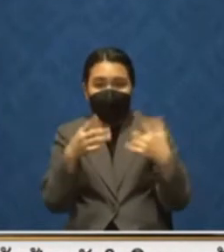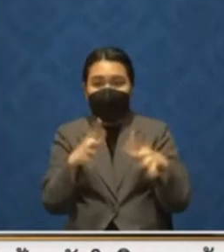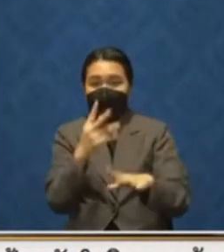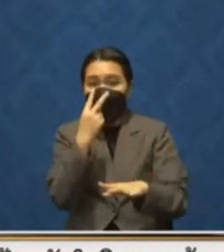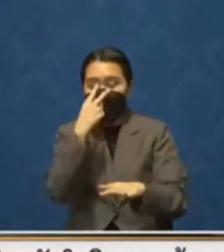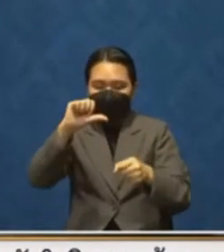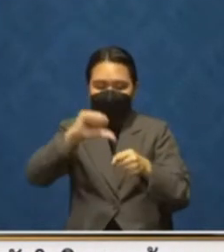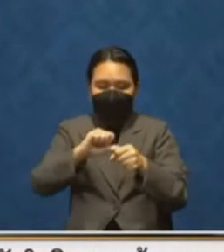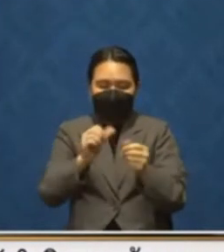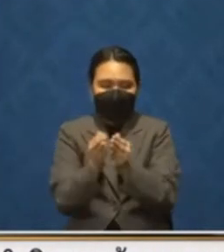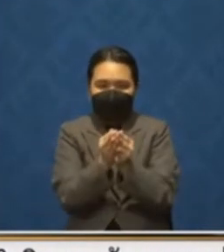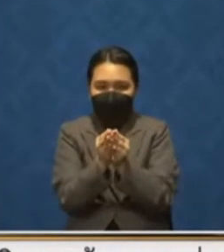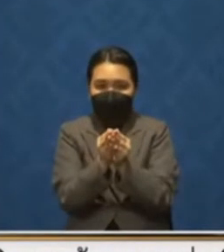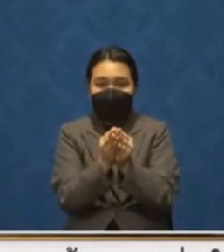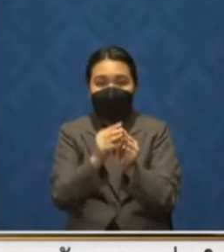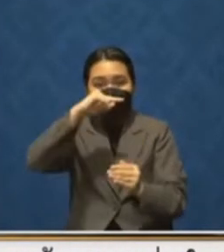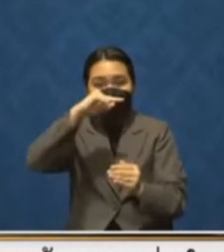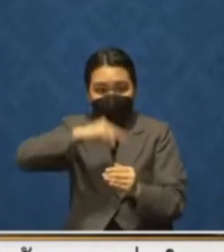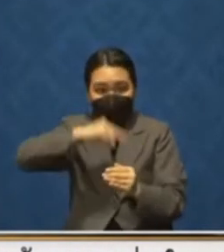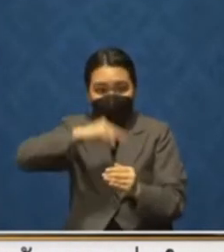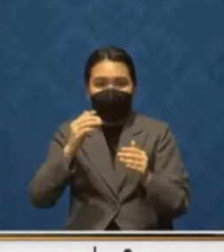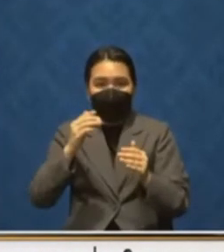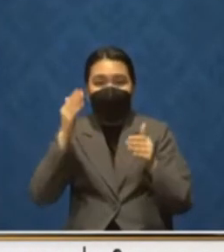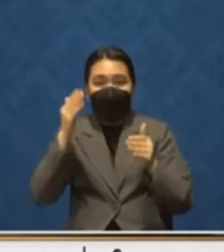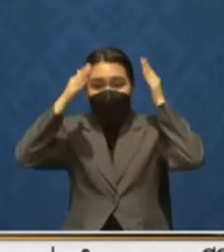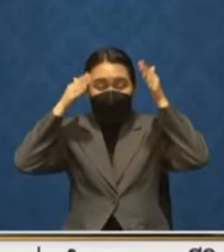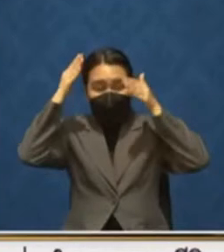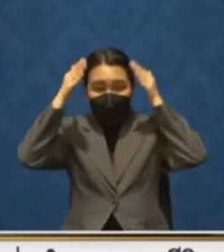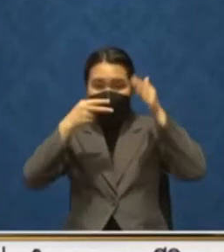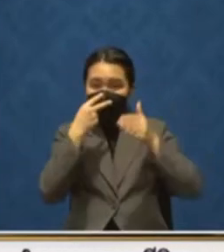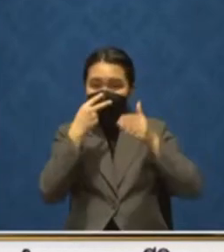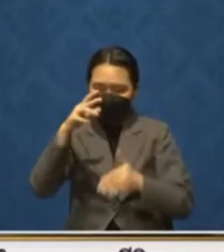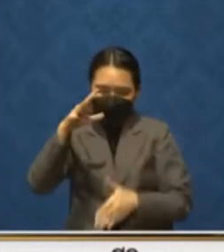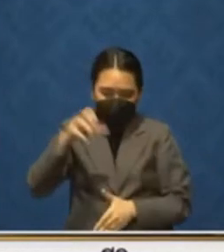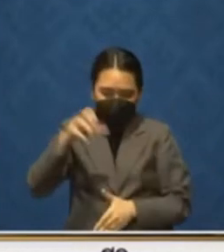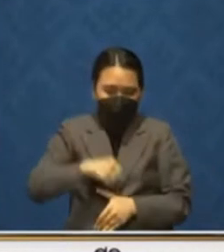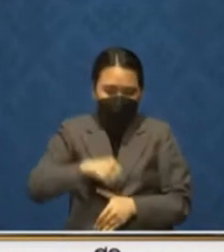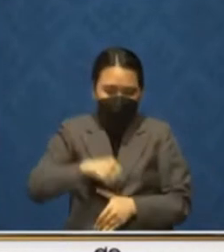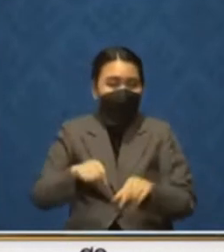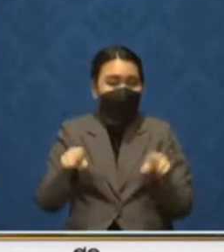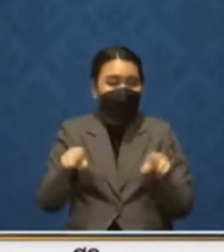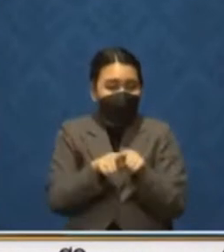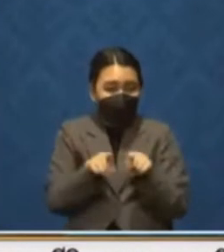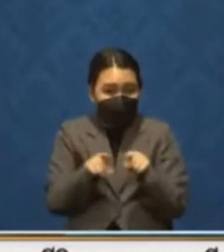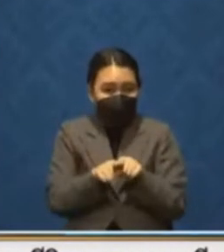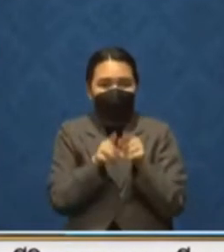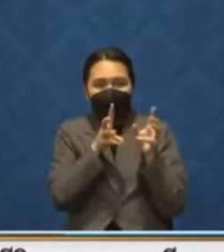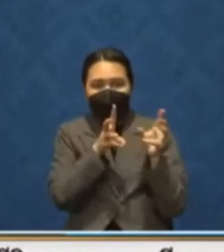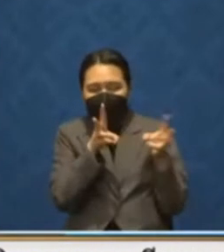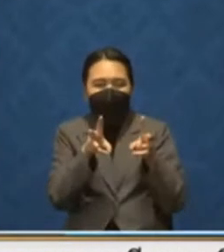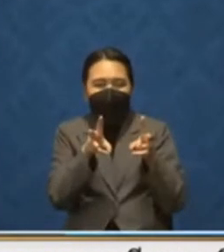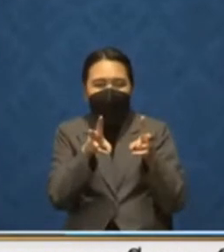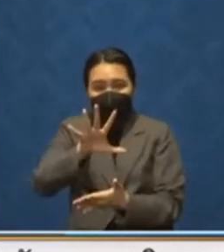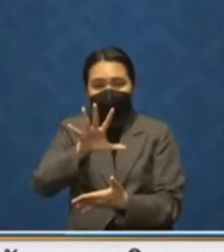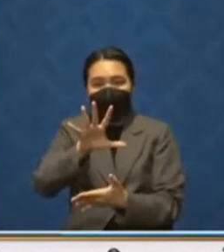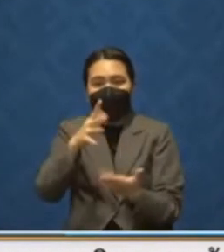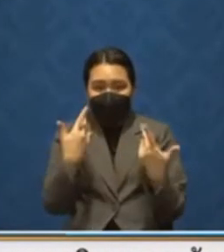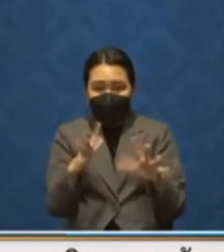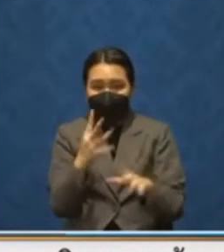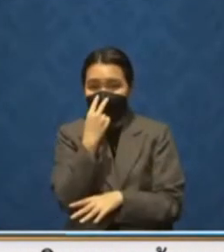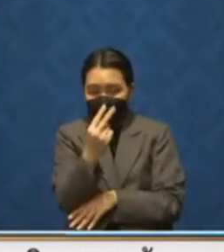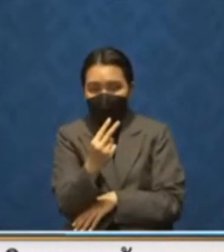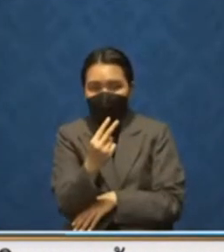ต้นไทยนะครับมาเลย์แรงเดียวกันนะครับการแบบเดียวกันแยกแบบเดียวกันมันเกิดอะไรนะครับขอ